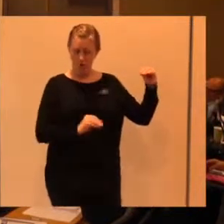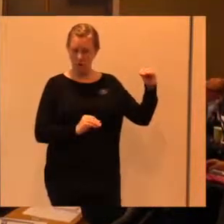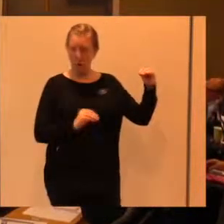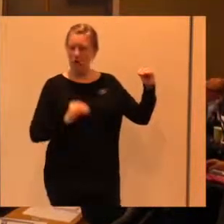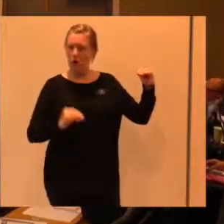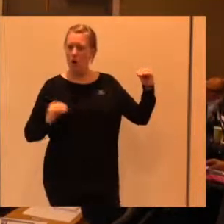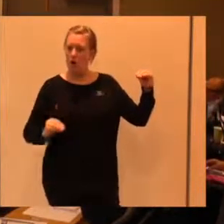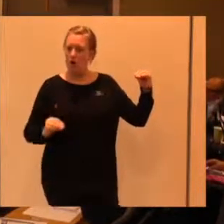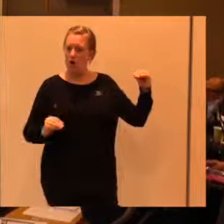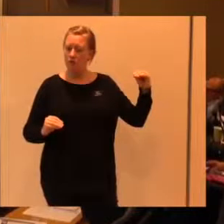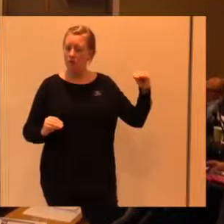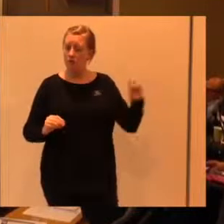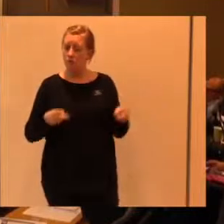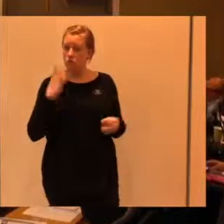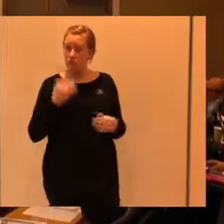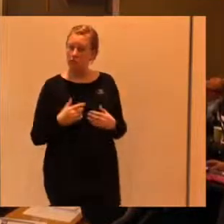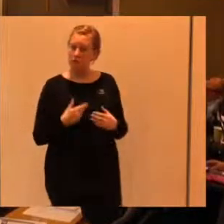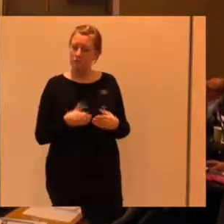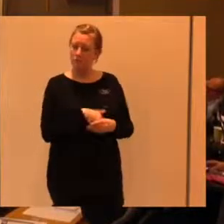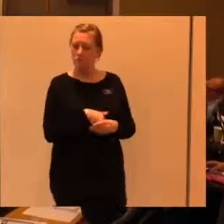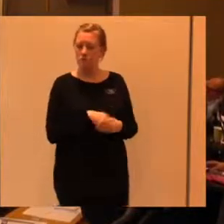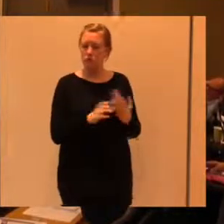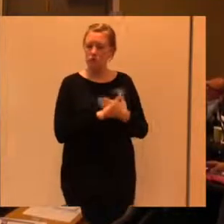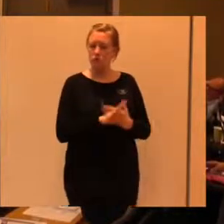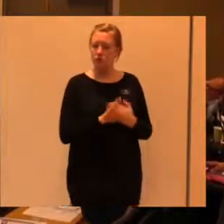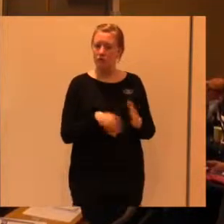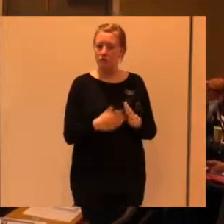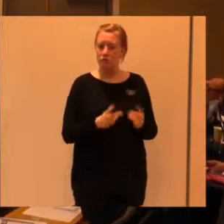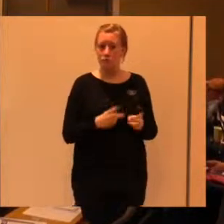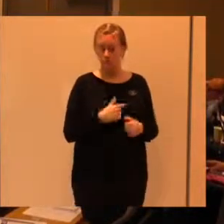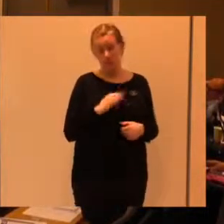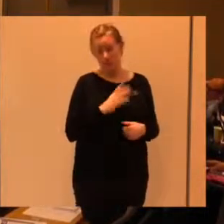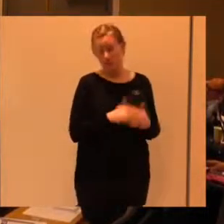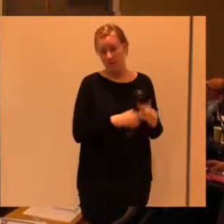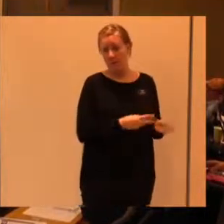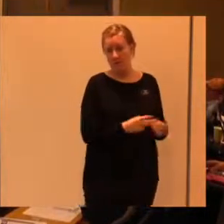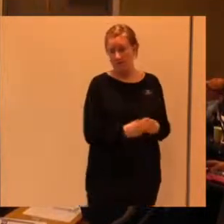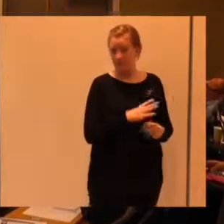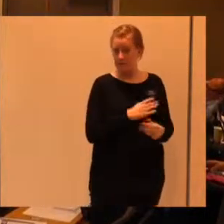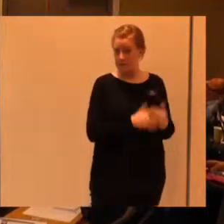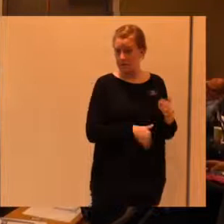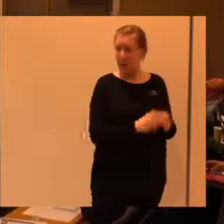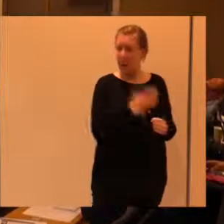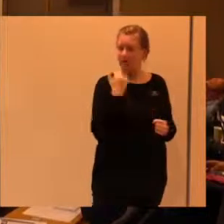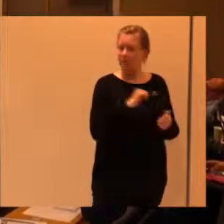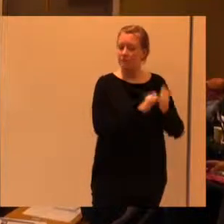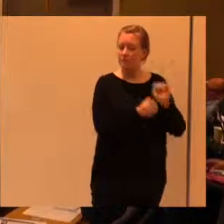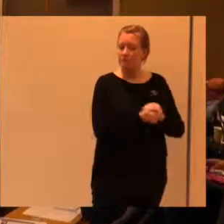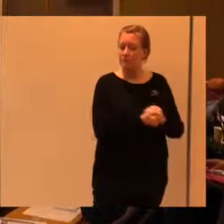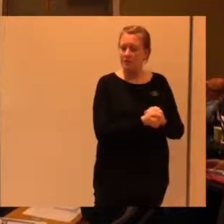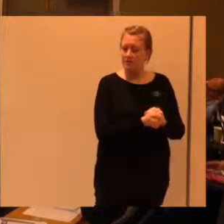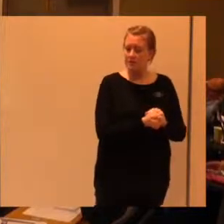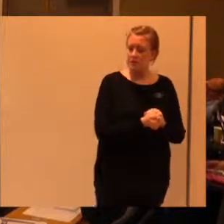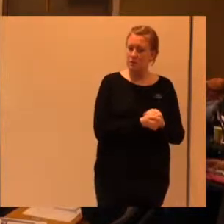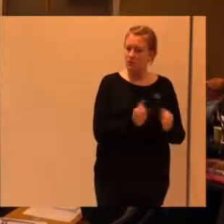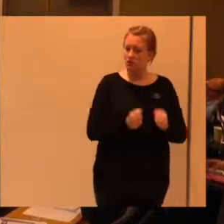AA. Det skulle ju vara ett sätt att få med skyddet för teckenspråk till exempel. Vi har en standard. den finns och den kan förändras. Så sättet att